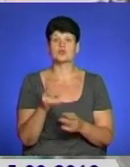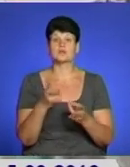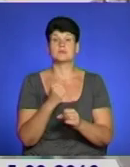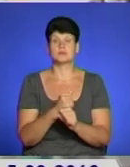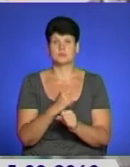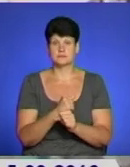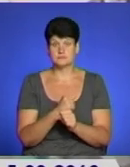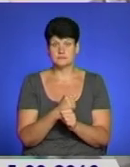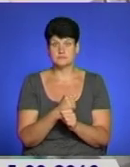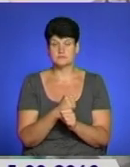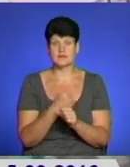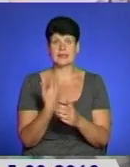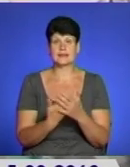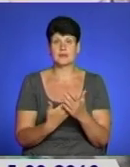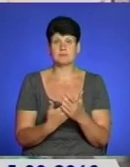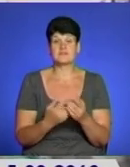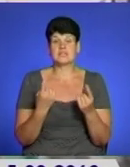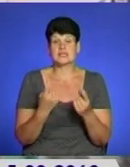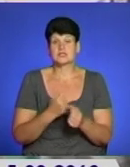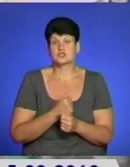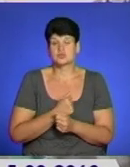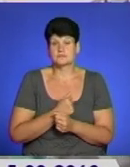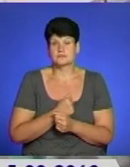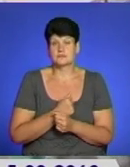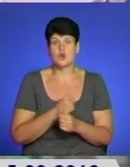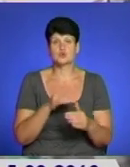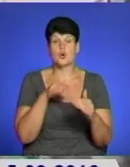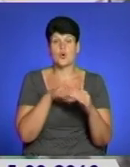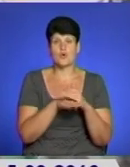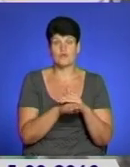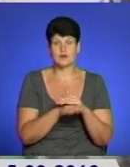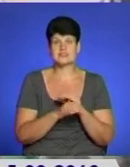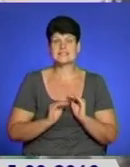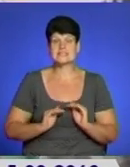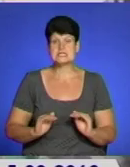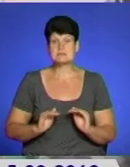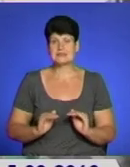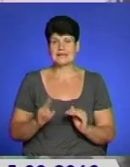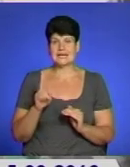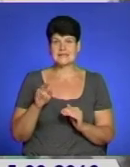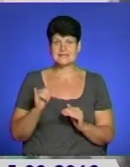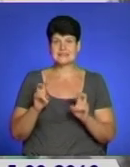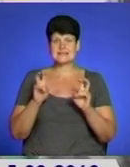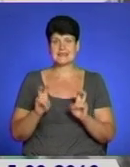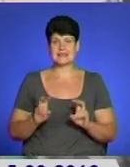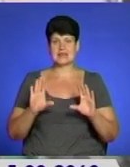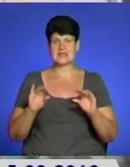робити. Ну, на превеликий жаль, прикро, що ховаються за спідниці, сидять на